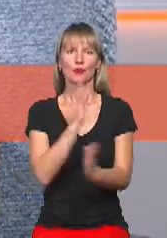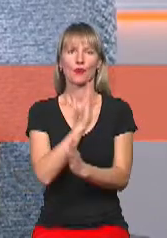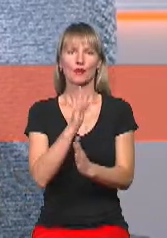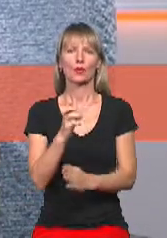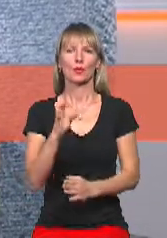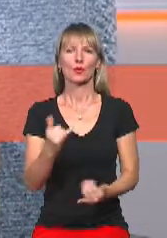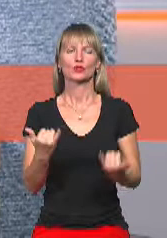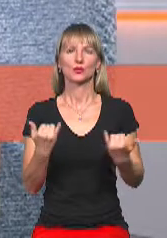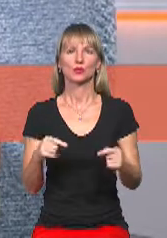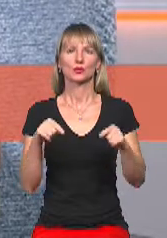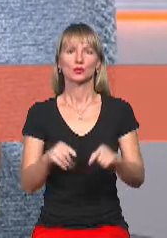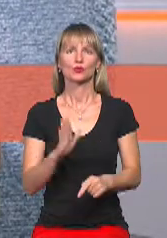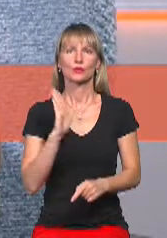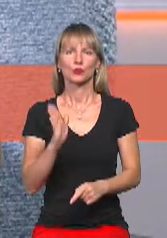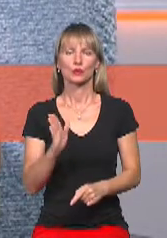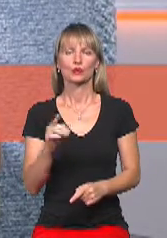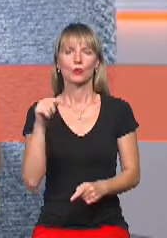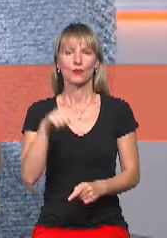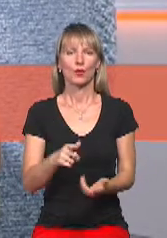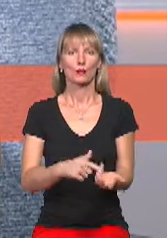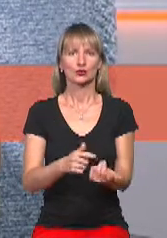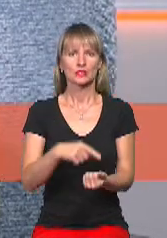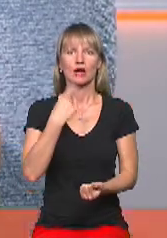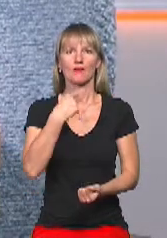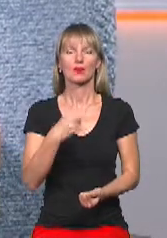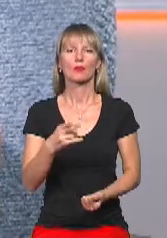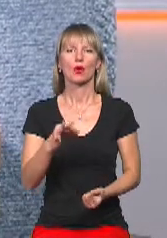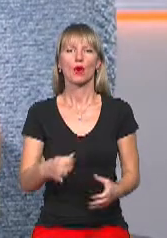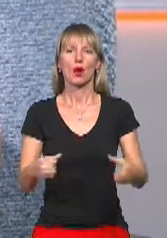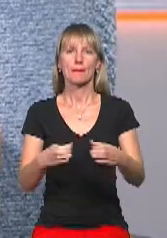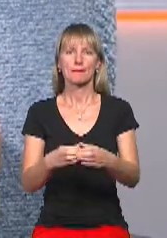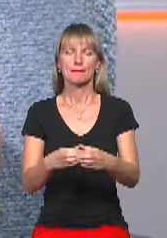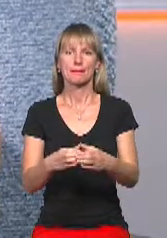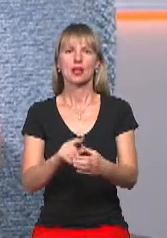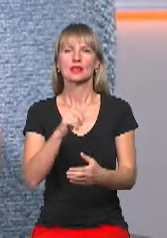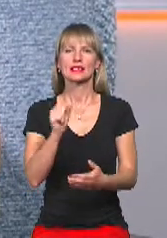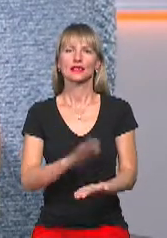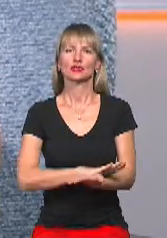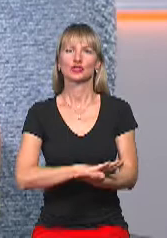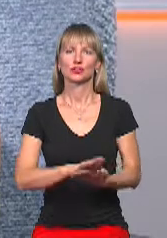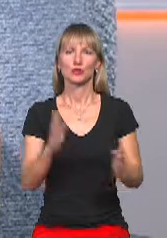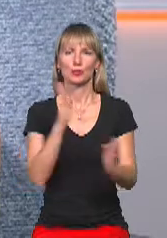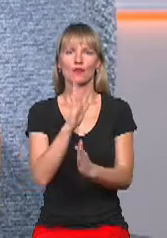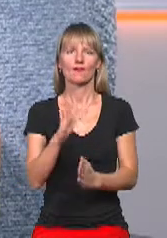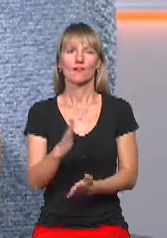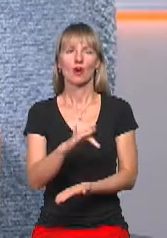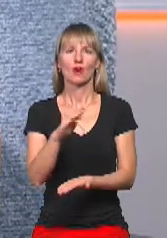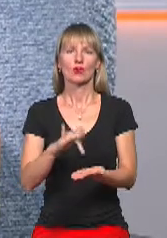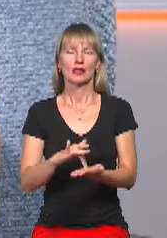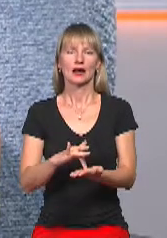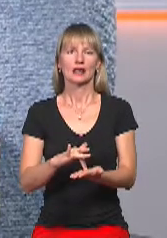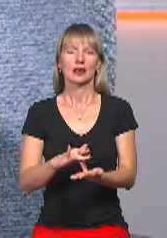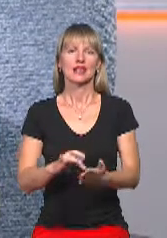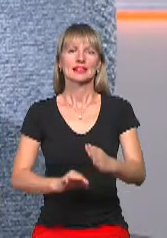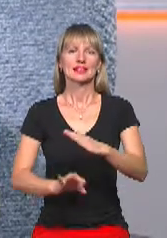Бо сьогодні в студії будемо в тому числі говорити про кампанію за чисте повітря в містах Східної